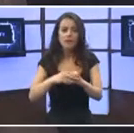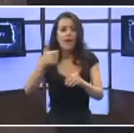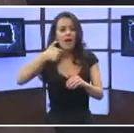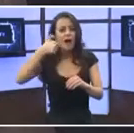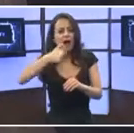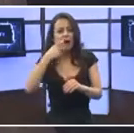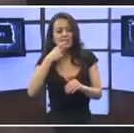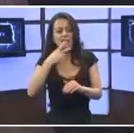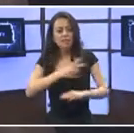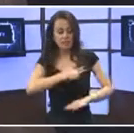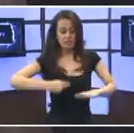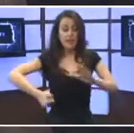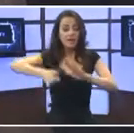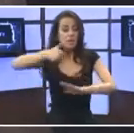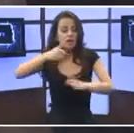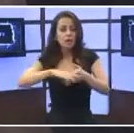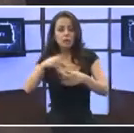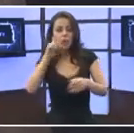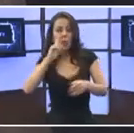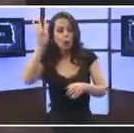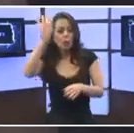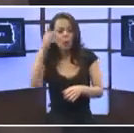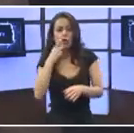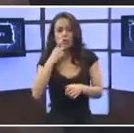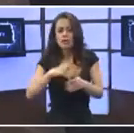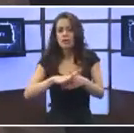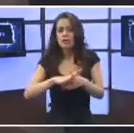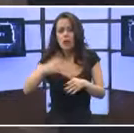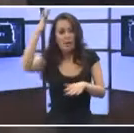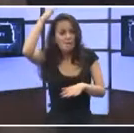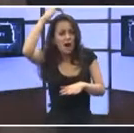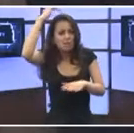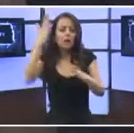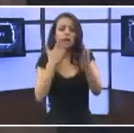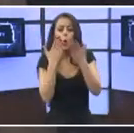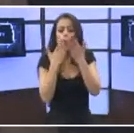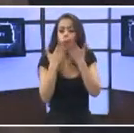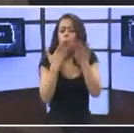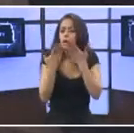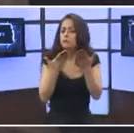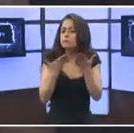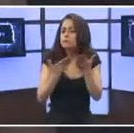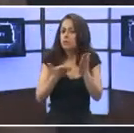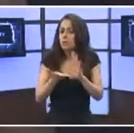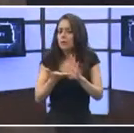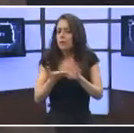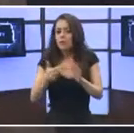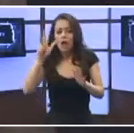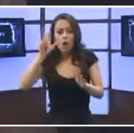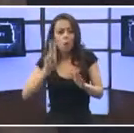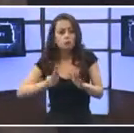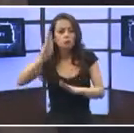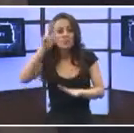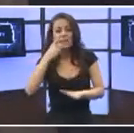belediye başkanlığı yapıyorum. 14 yıldır belediyeciyim. Bağcılar'da okullarda okudum. Ve 37 yıldır